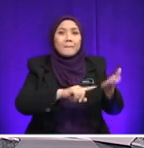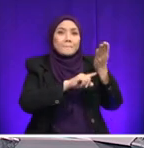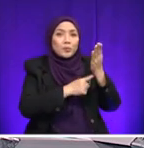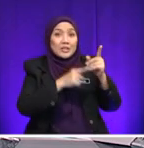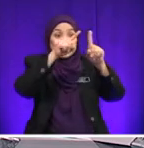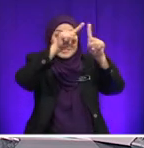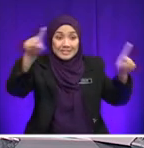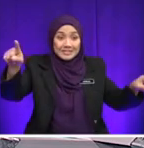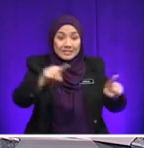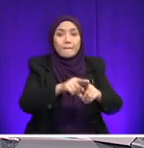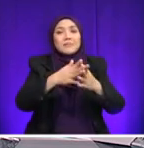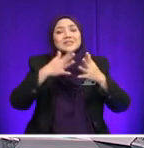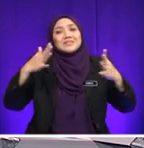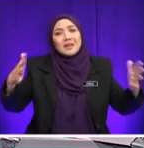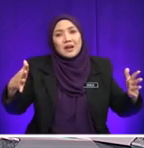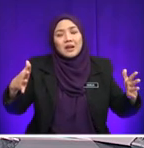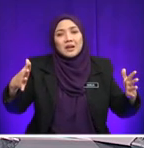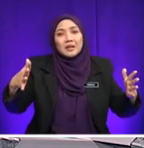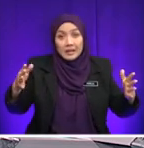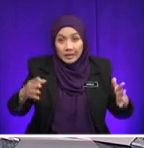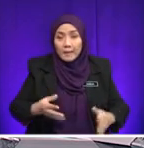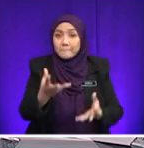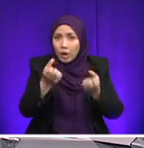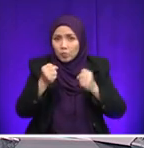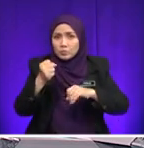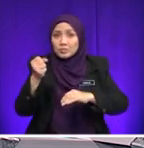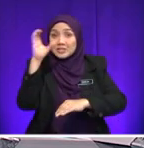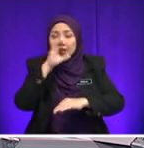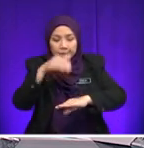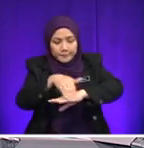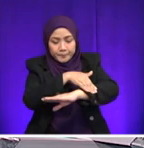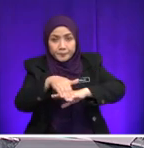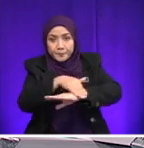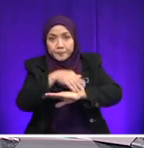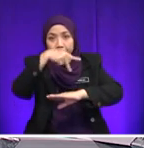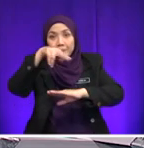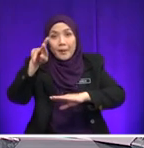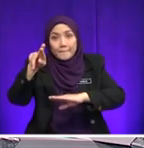besar atau lebih dahulu Sebab kita enak cari sisi PR terlebih dahulu